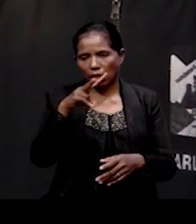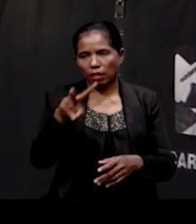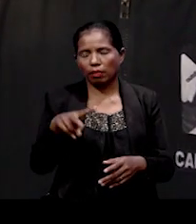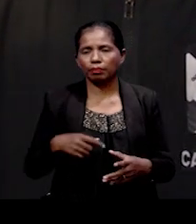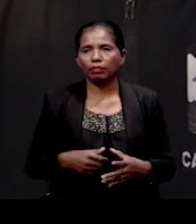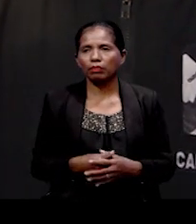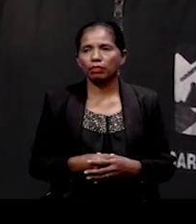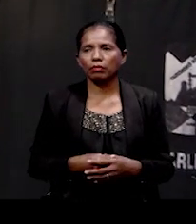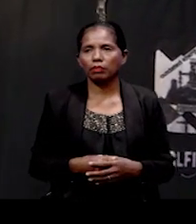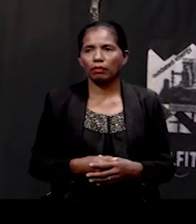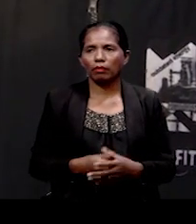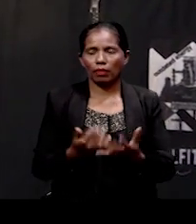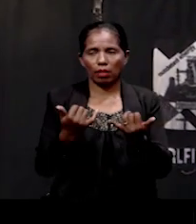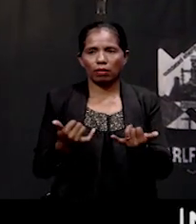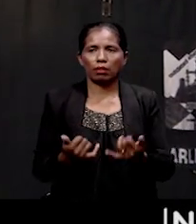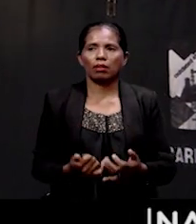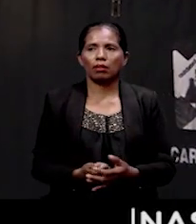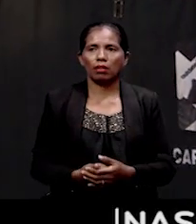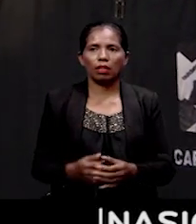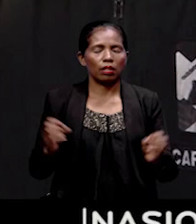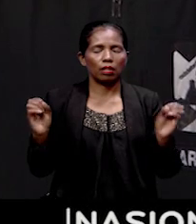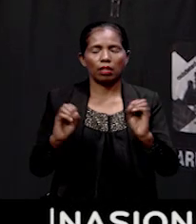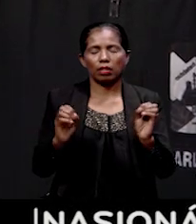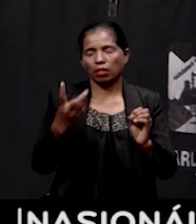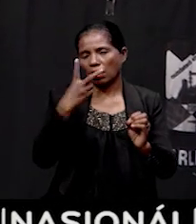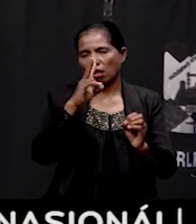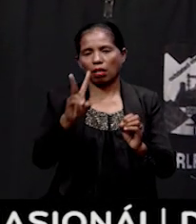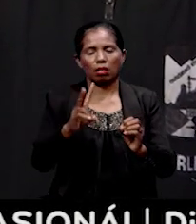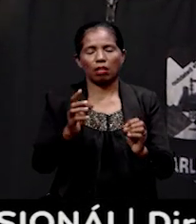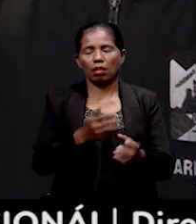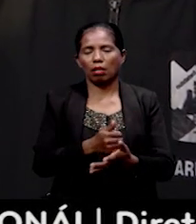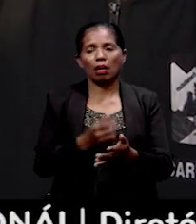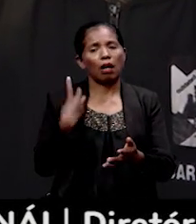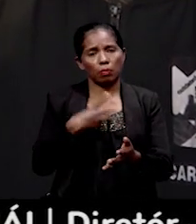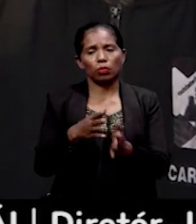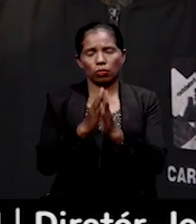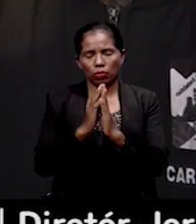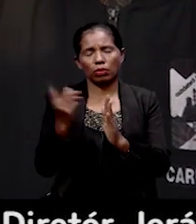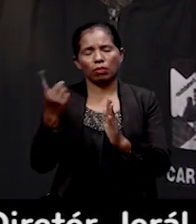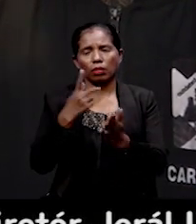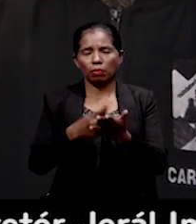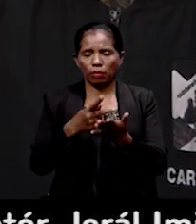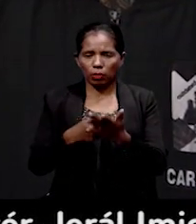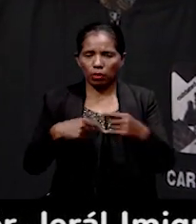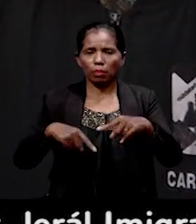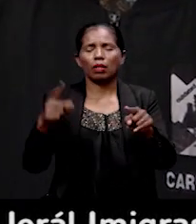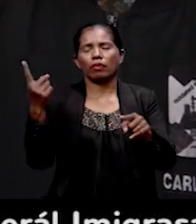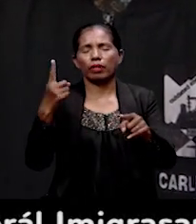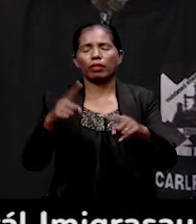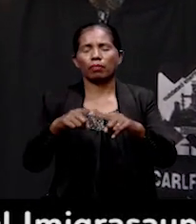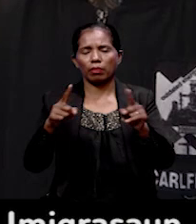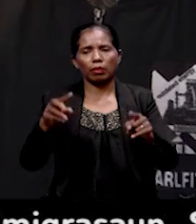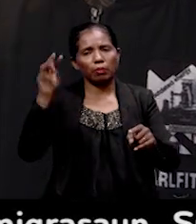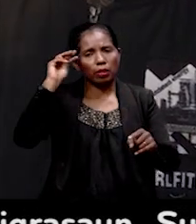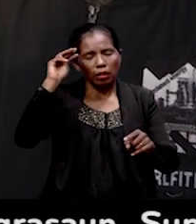i hare mesi ate agora nuka tu me hare ne ami isi sina fatin proposta ba na fatin kata ministeru